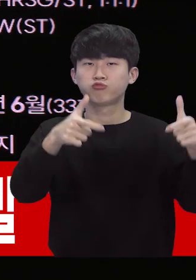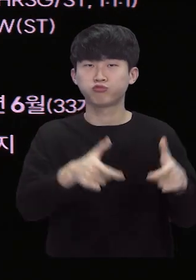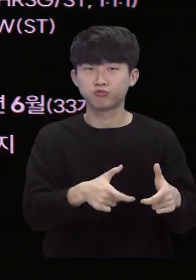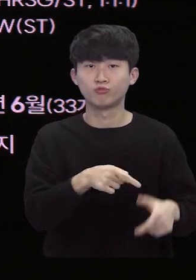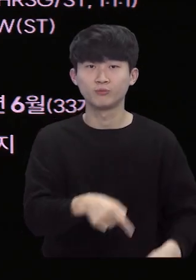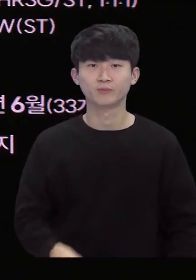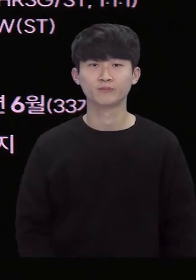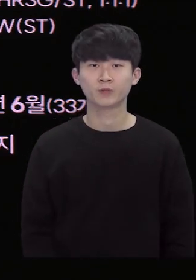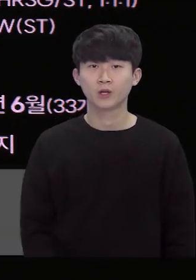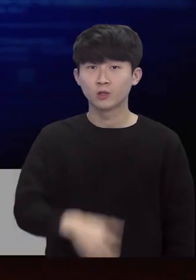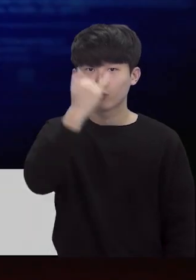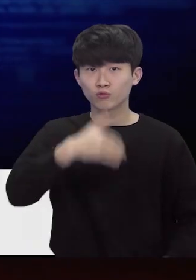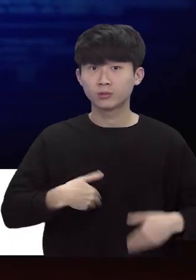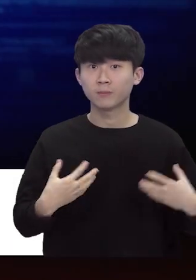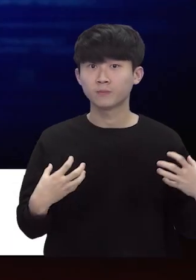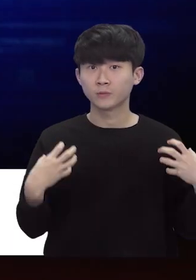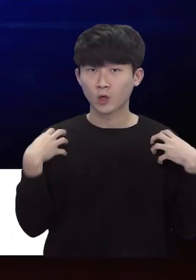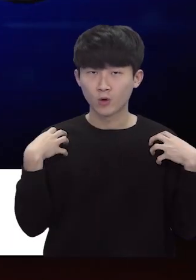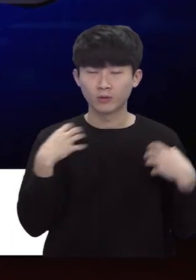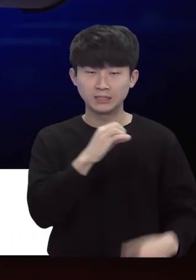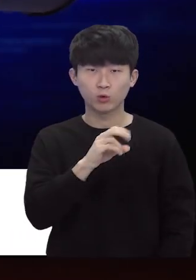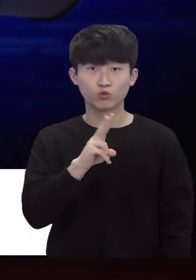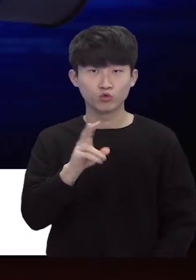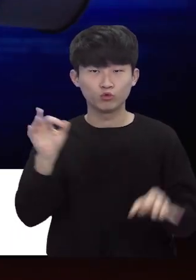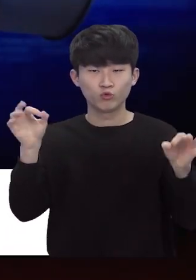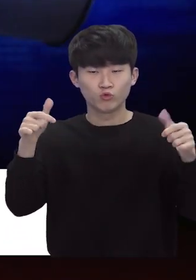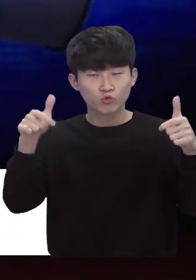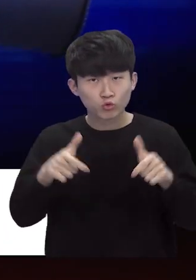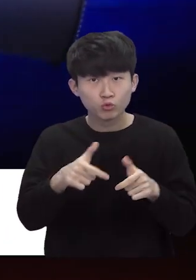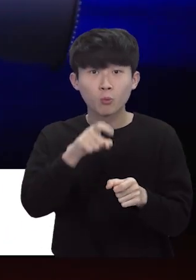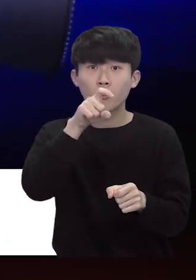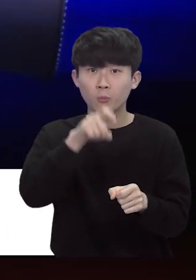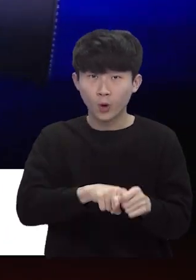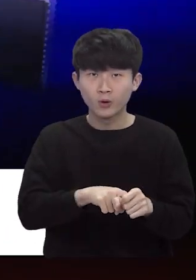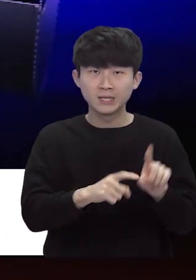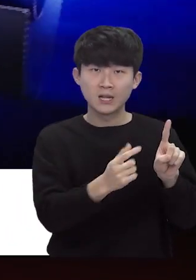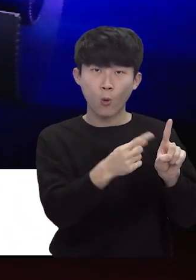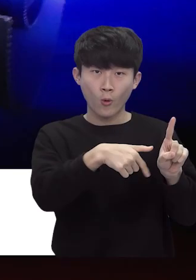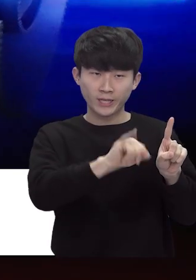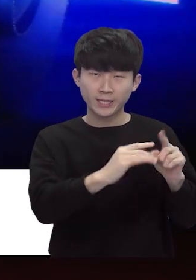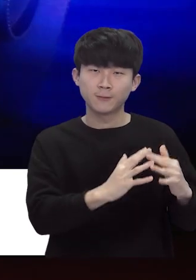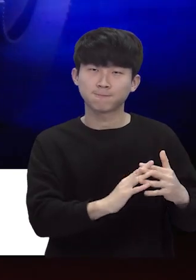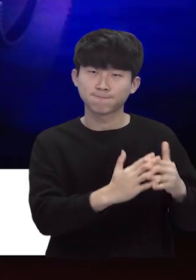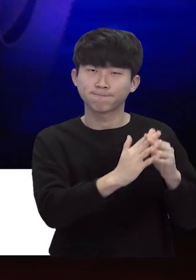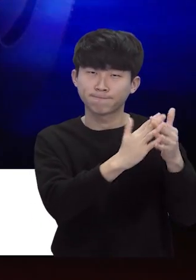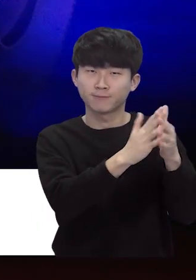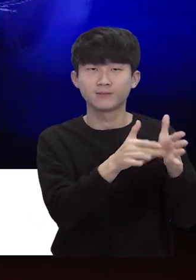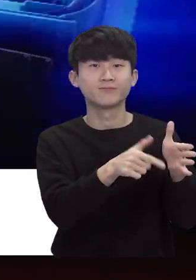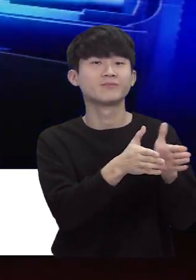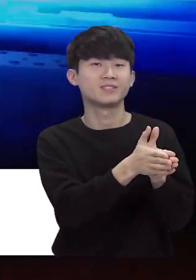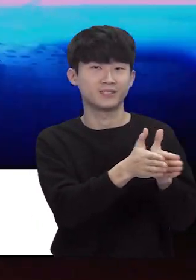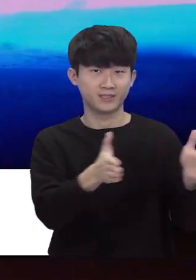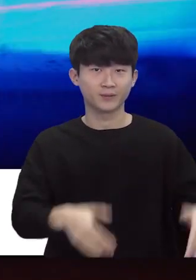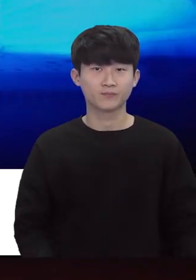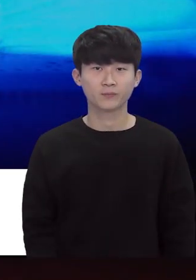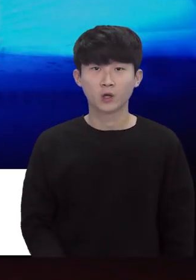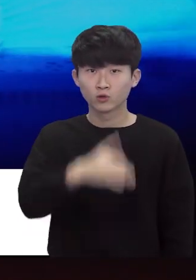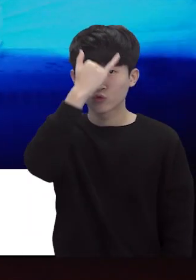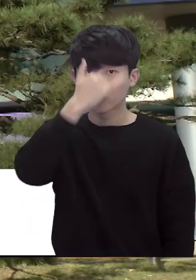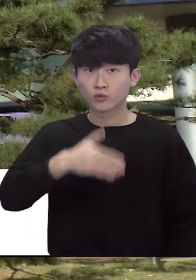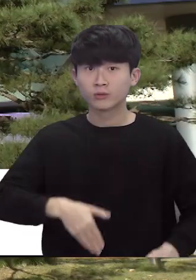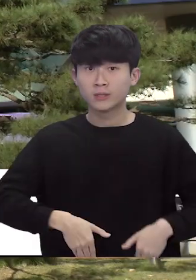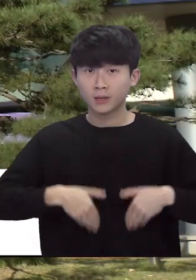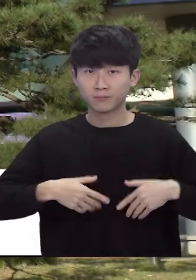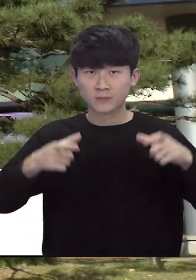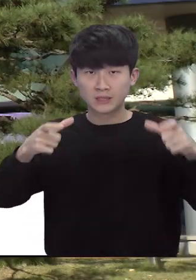톤에서 115만 톤으로 절반 이상 줄어들 것으로 예상됐는데요. 도는 보령 신복합 1호기 착공을 계기로